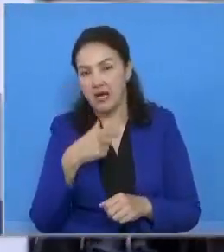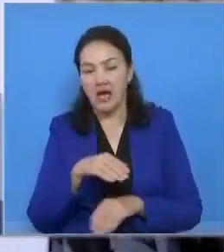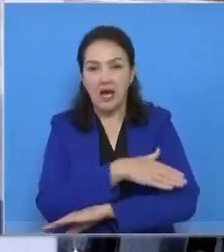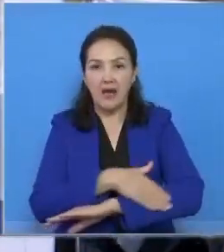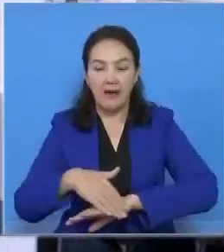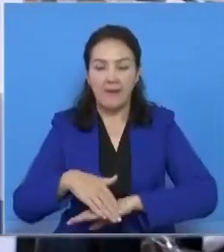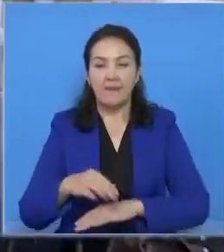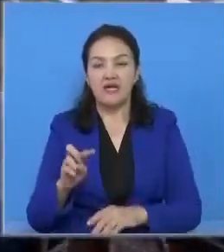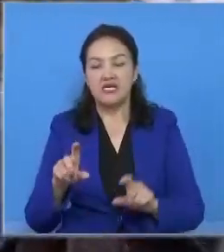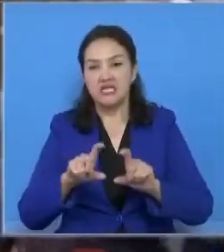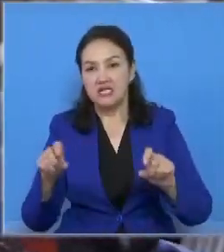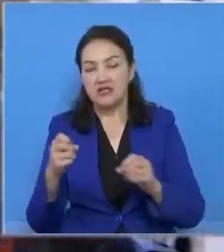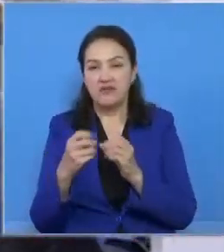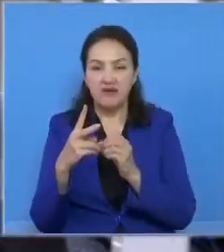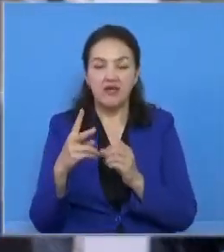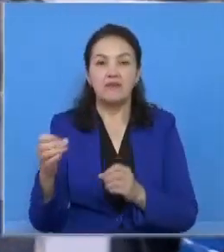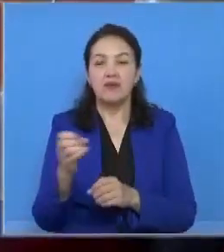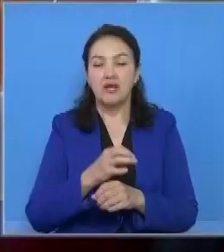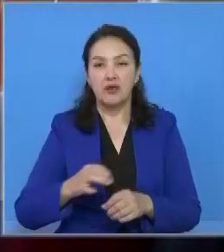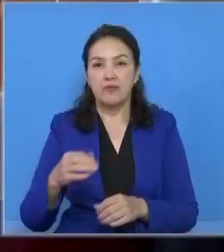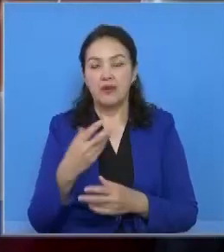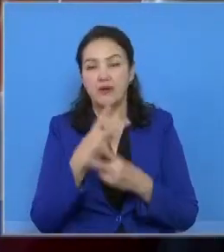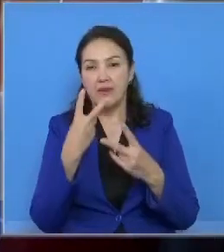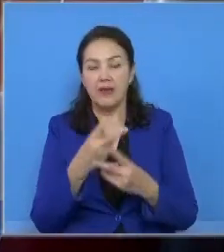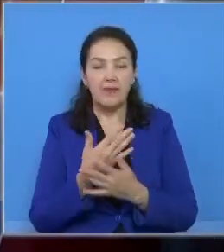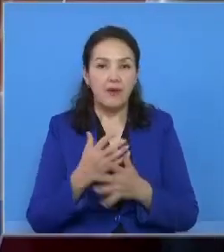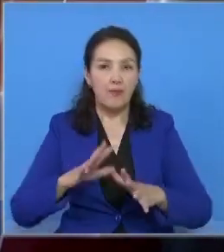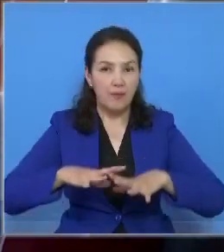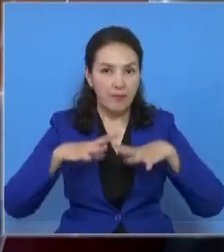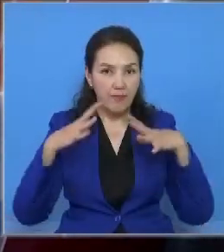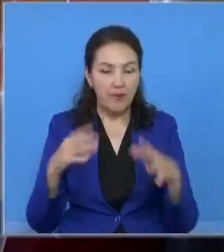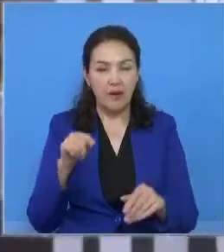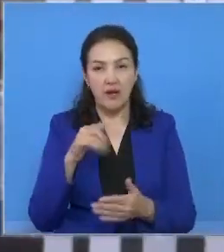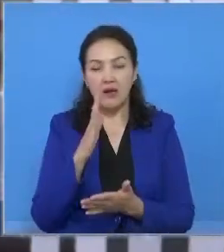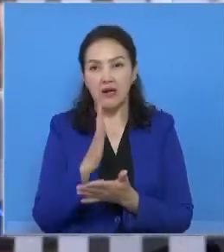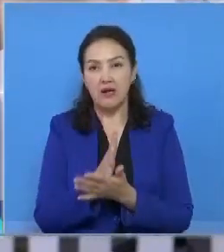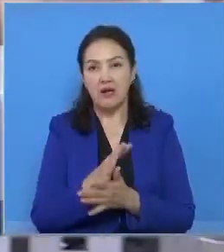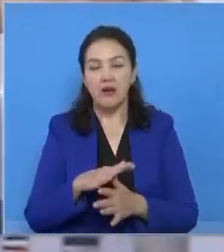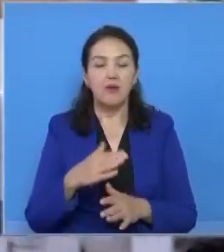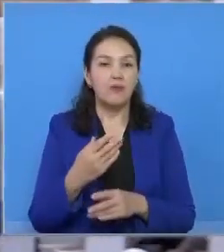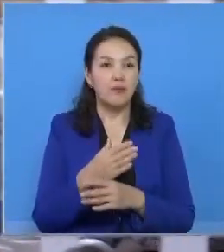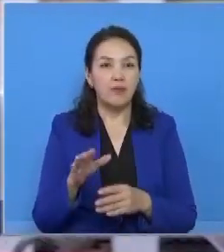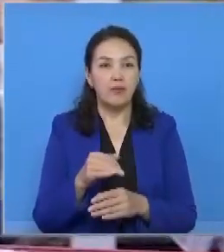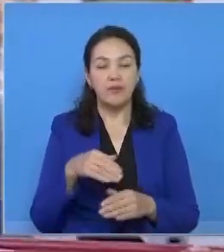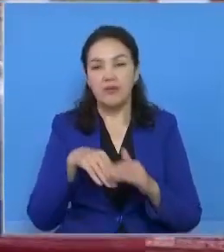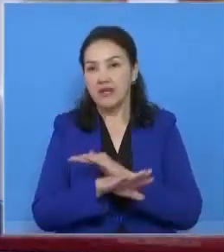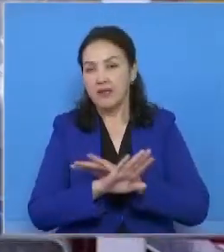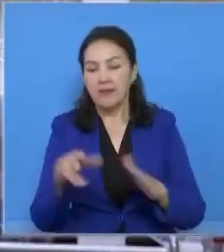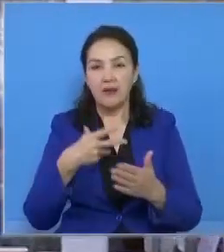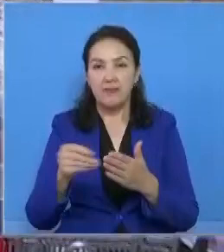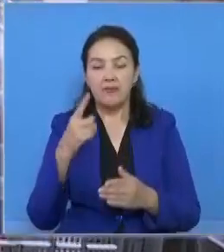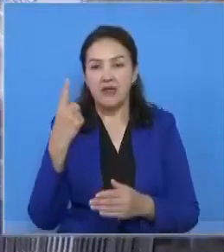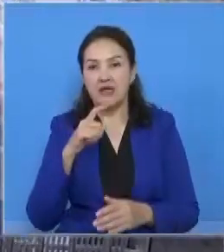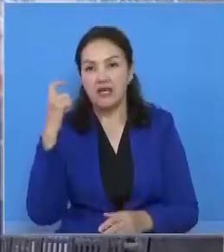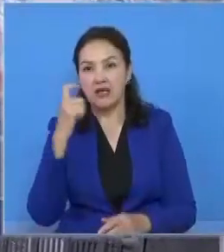адресу. Так, магазин «Зета» в 12-м микрорайоне впечатляет своими масштабами. Здесь не останется равнодушной и не уйдет без покупки ни